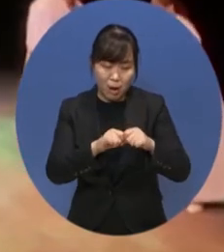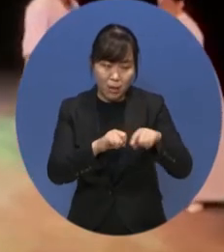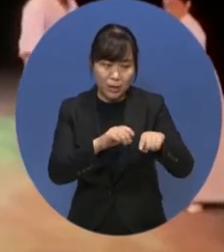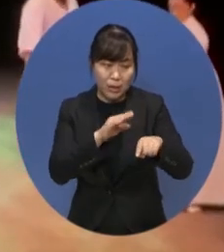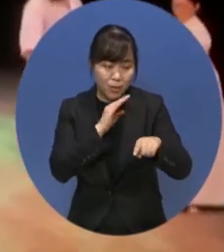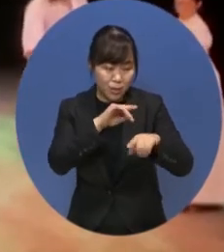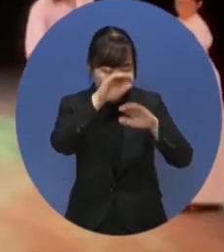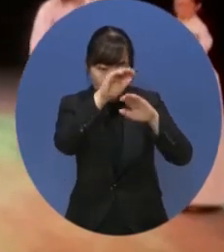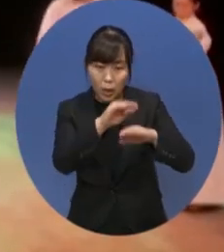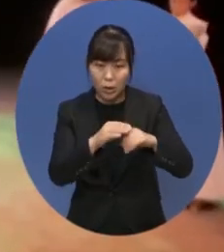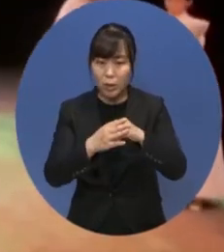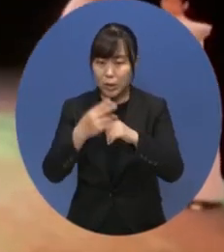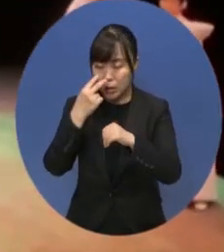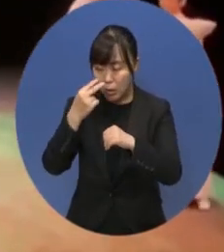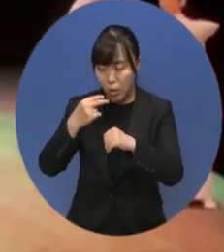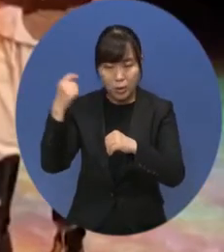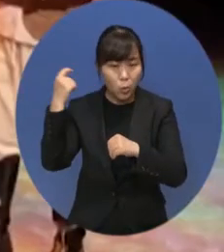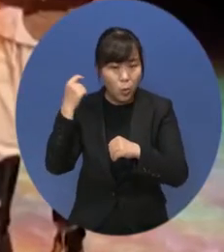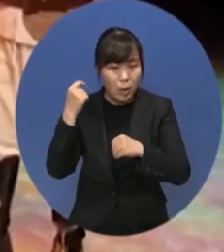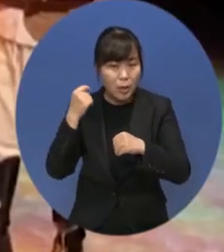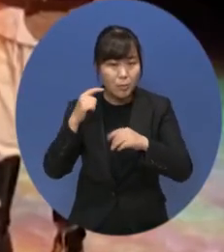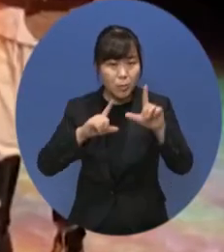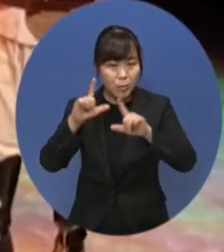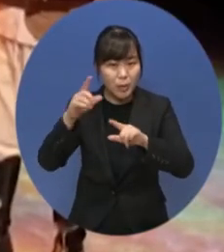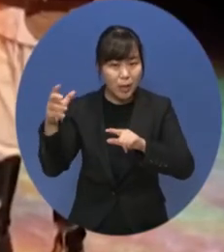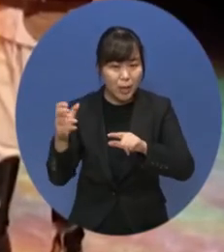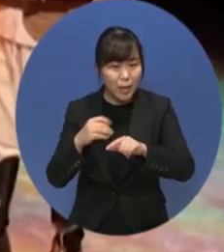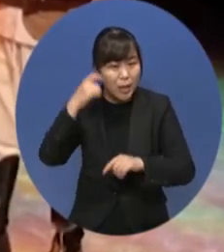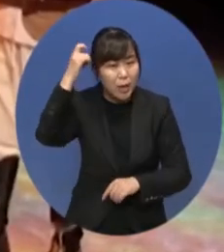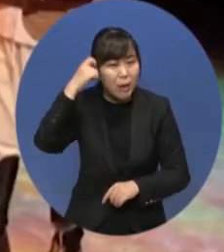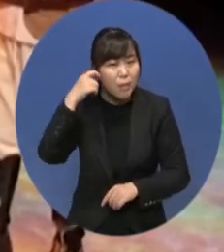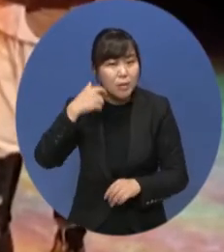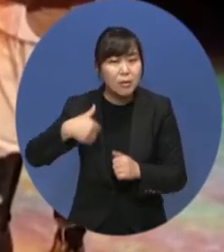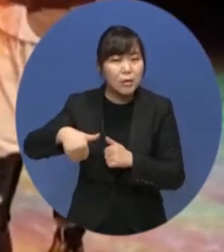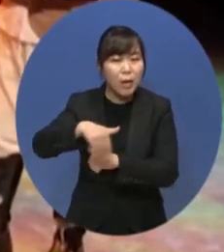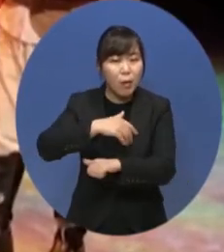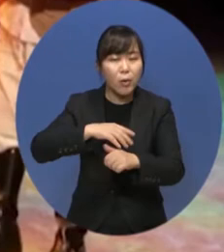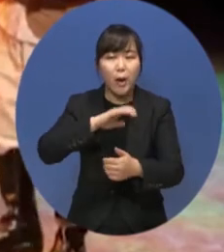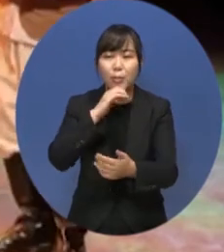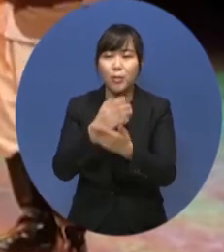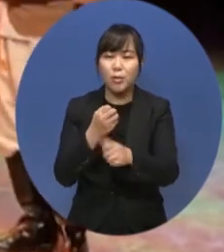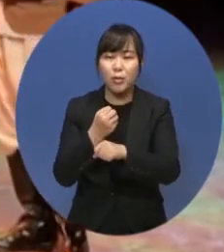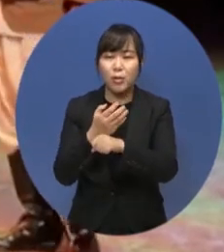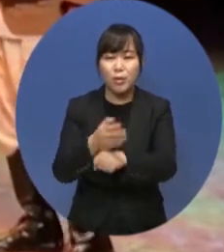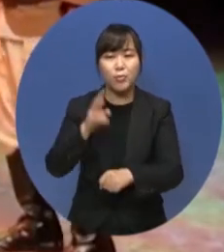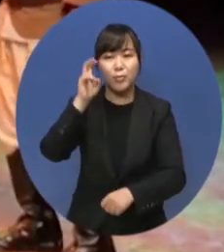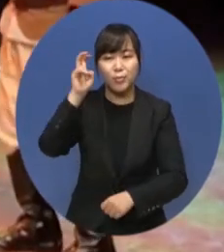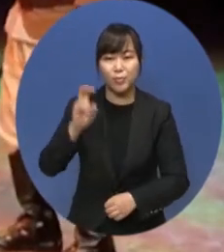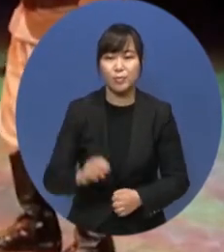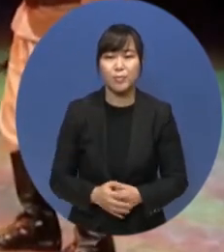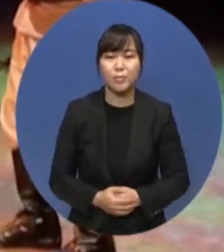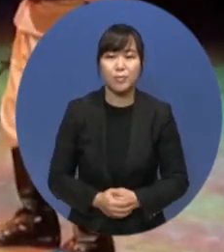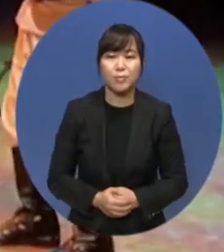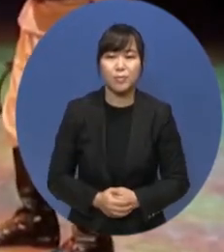해석과 시청각적 이미지를 활용한 감각적인 무대로 감동을 전할 예정입니다.